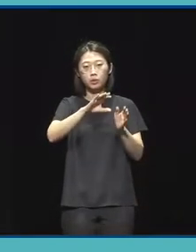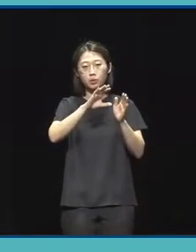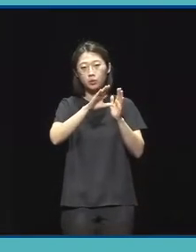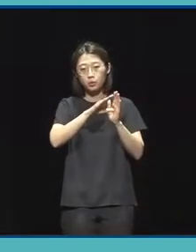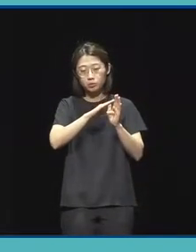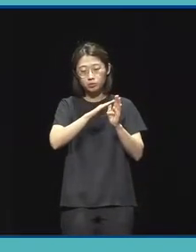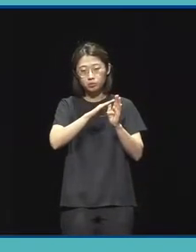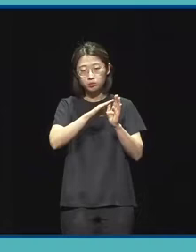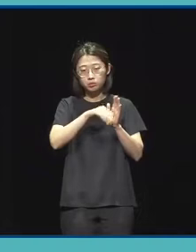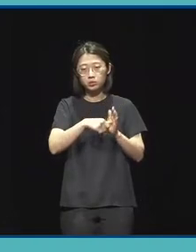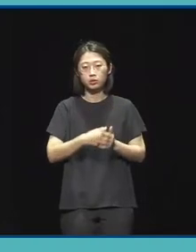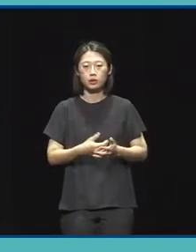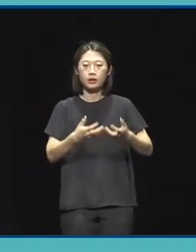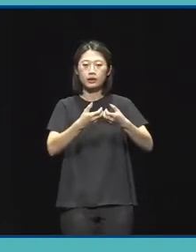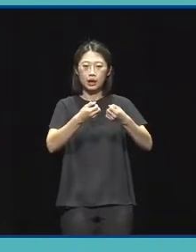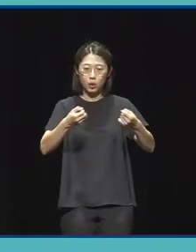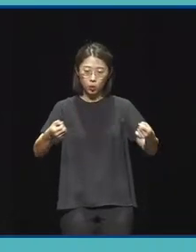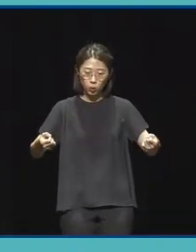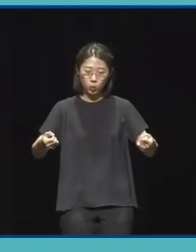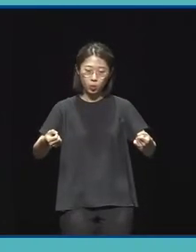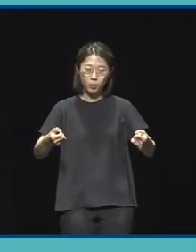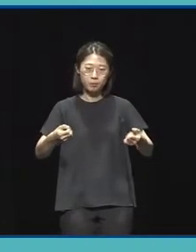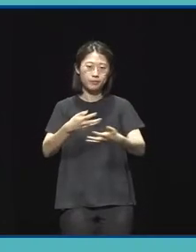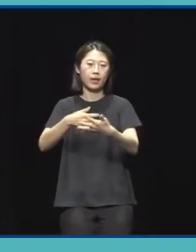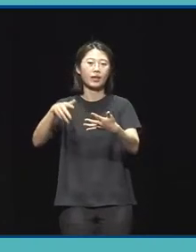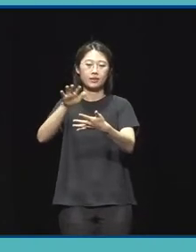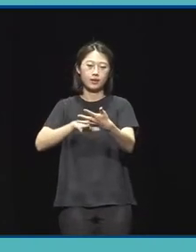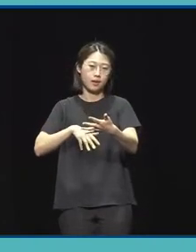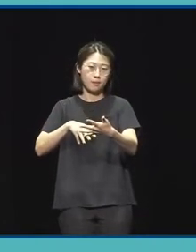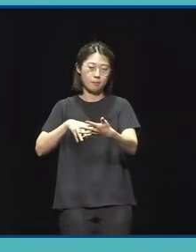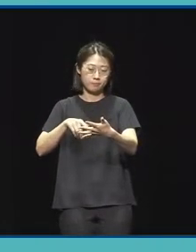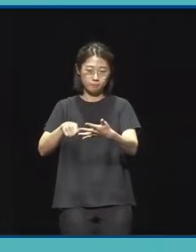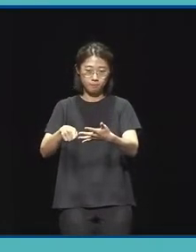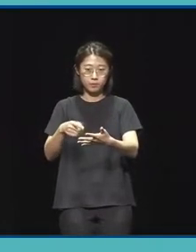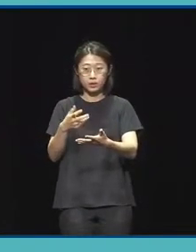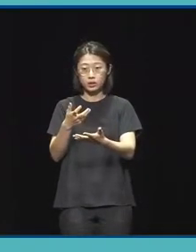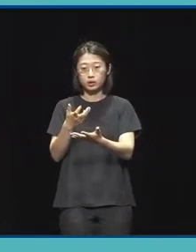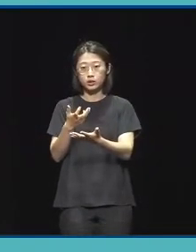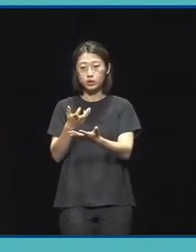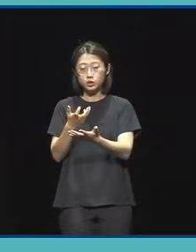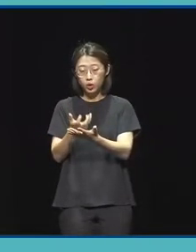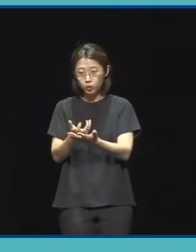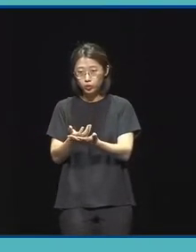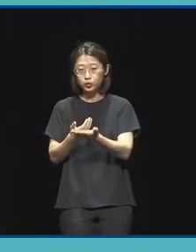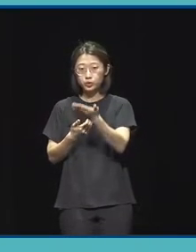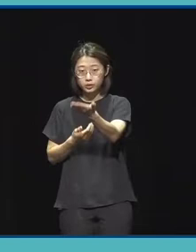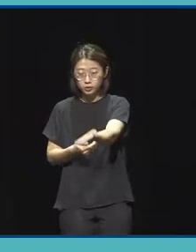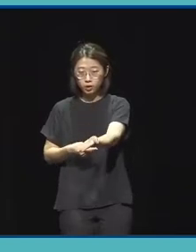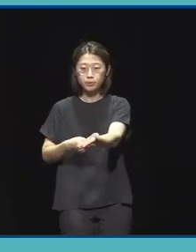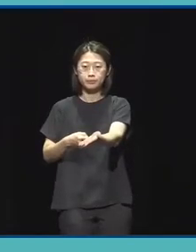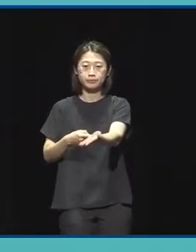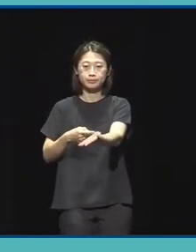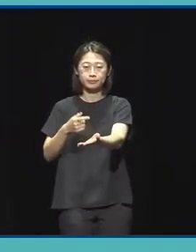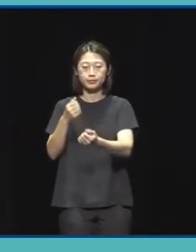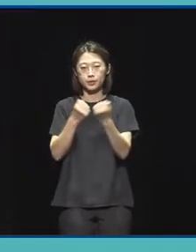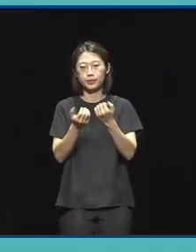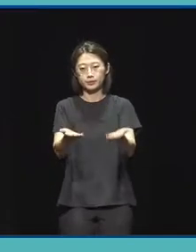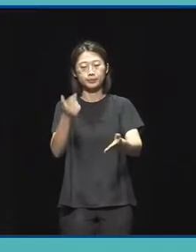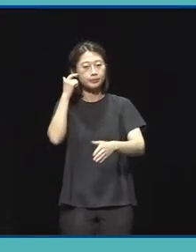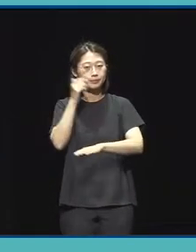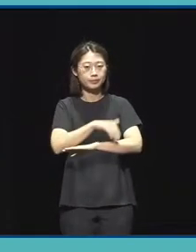공연예술 분야는 별도의 엑셀 엑셀 서식을 통해서 여러분들께 지원 신청하실 수 있도록 안내 드릴 예정입니다